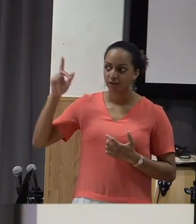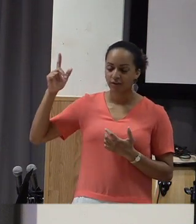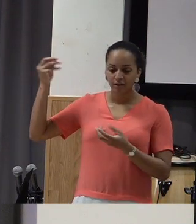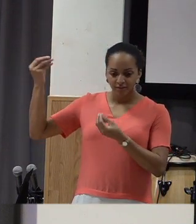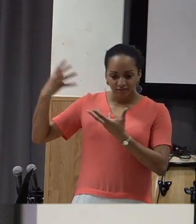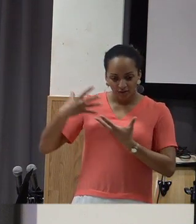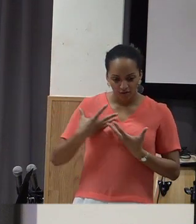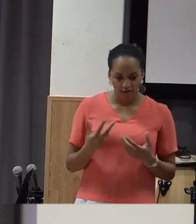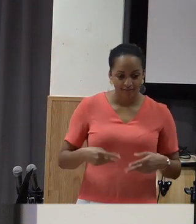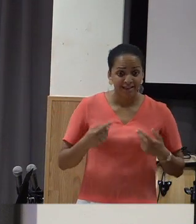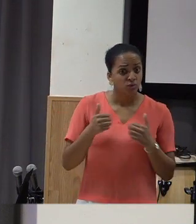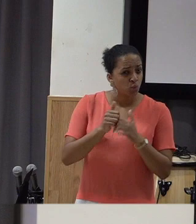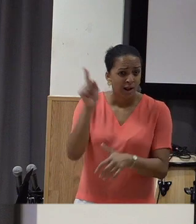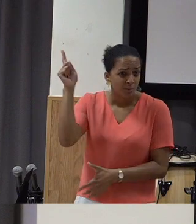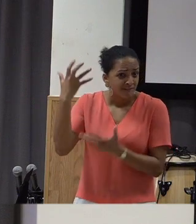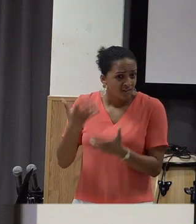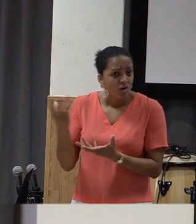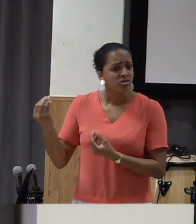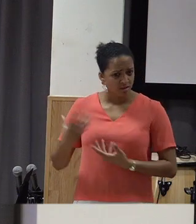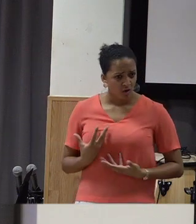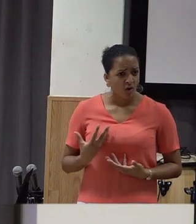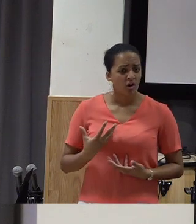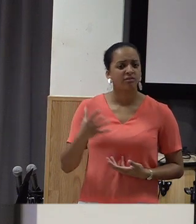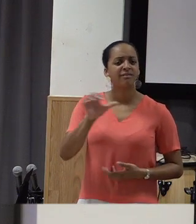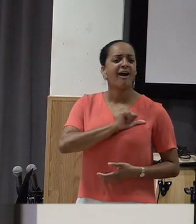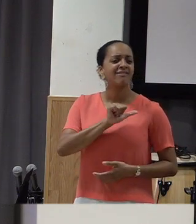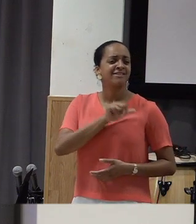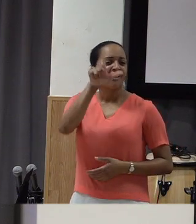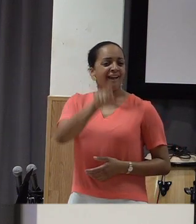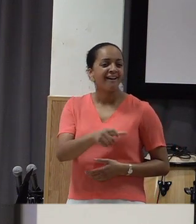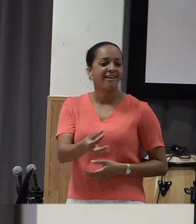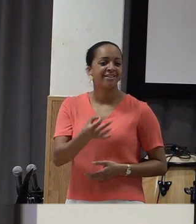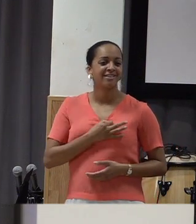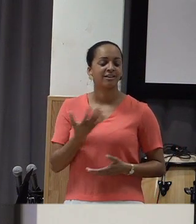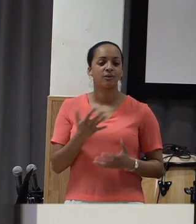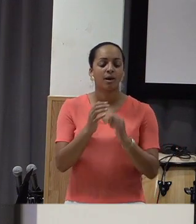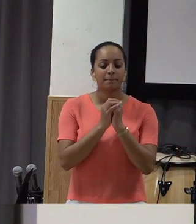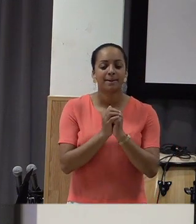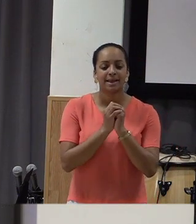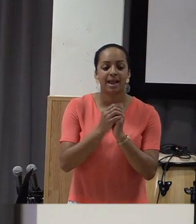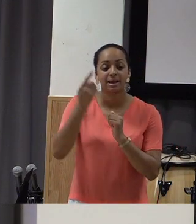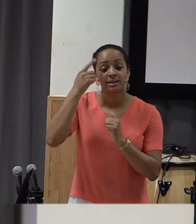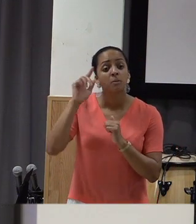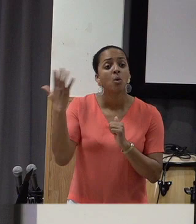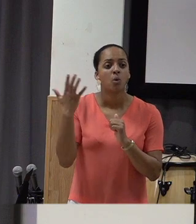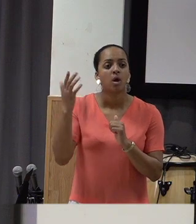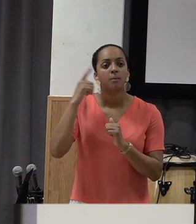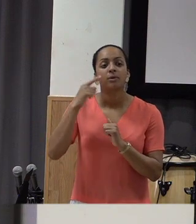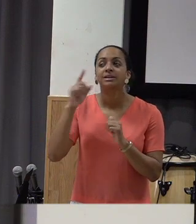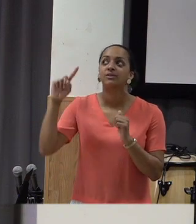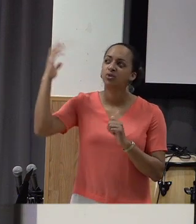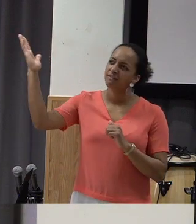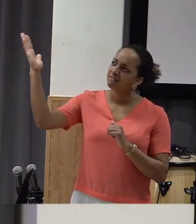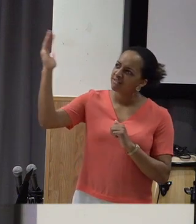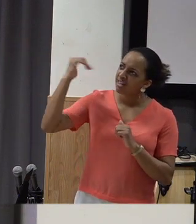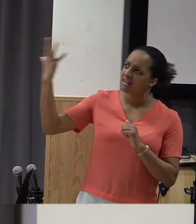vies selon sa volonté. Un ancien me disait que la raison à la prière, c'était pour inviter Dieu dans nos vies. C'est parce qu'il y a